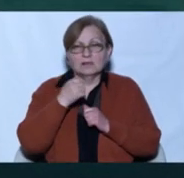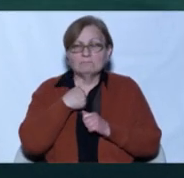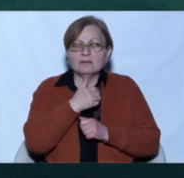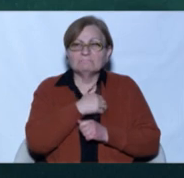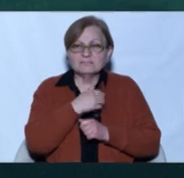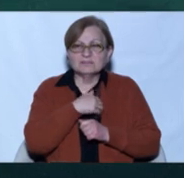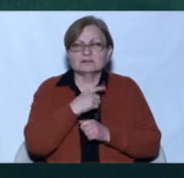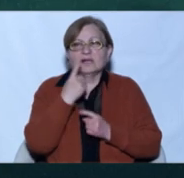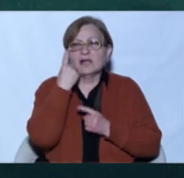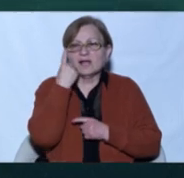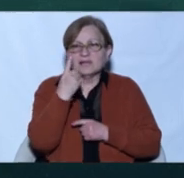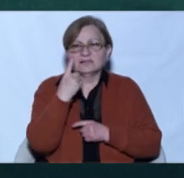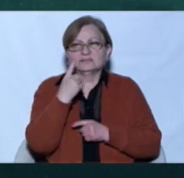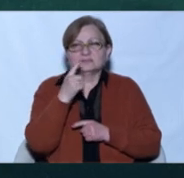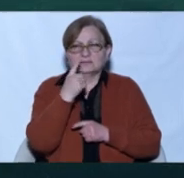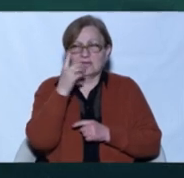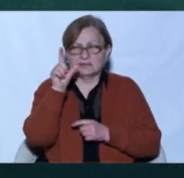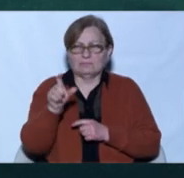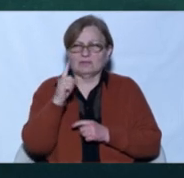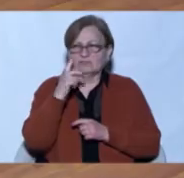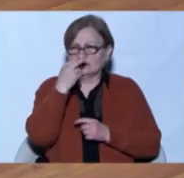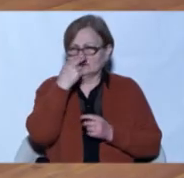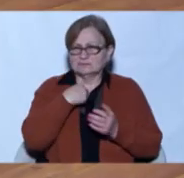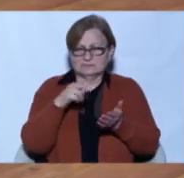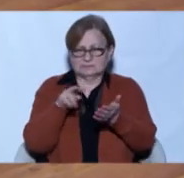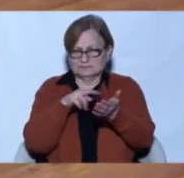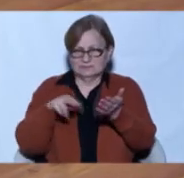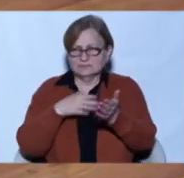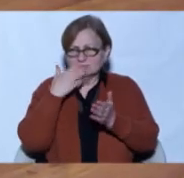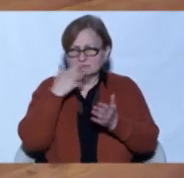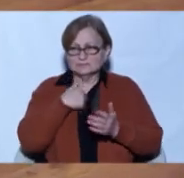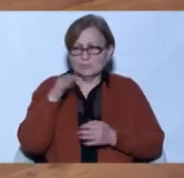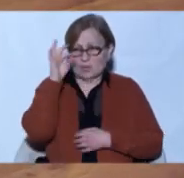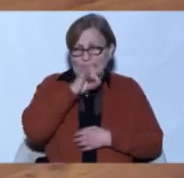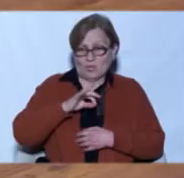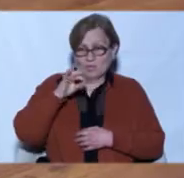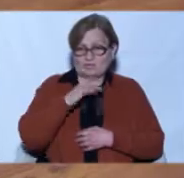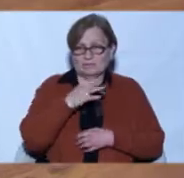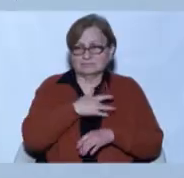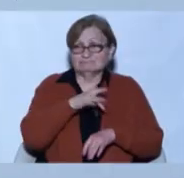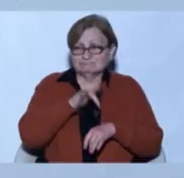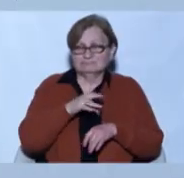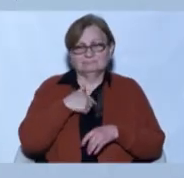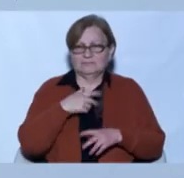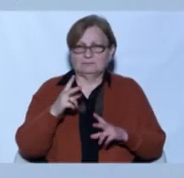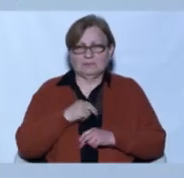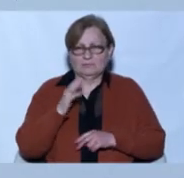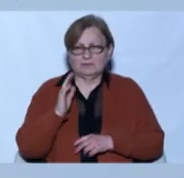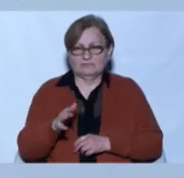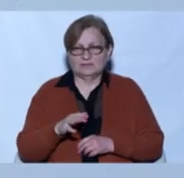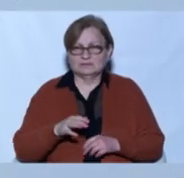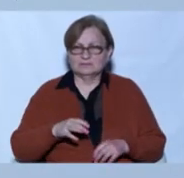მაინც არ დაუჭკნე საქართველოში. როგორ შეგვიძლია გავიგოთ ეს სიტყვები? გონია მე ისე,